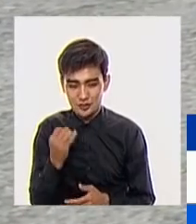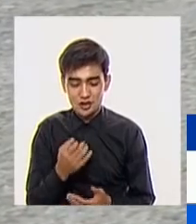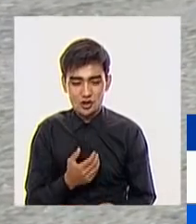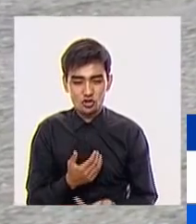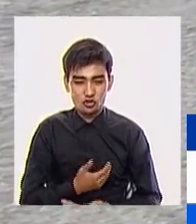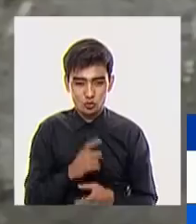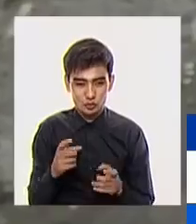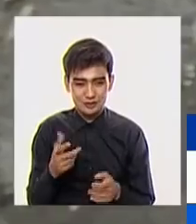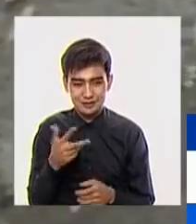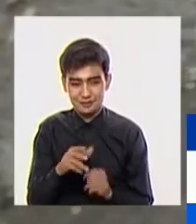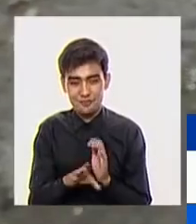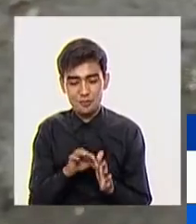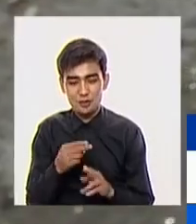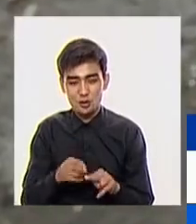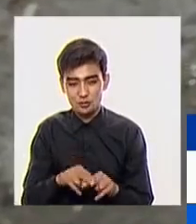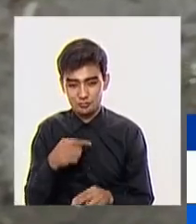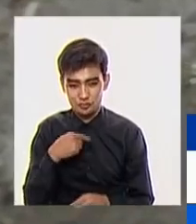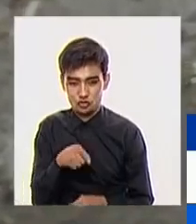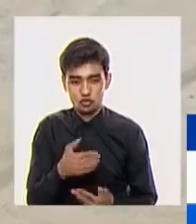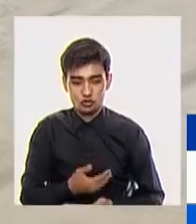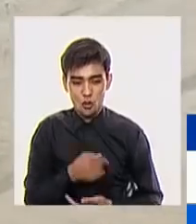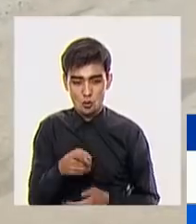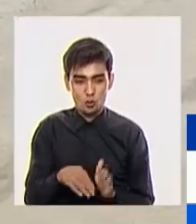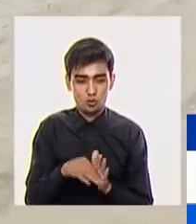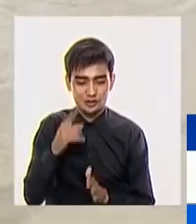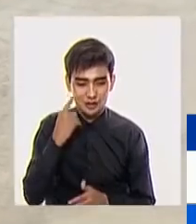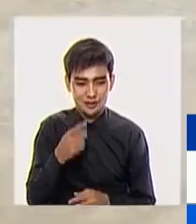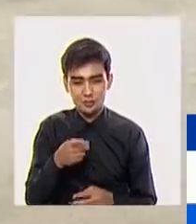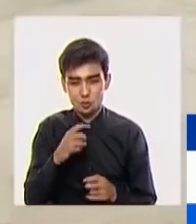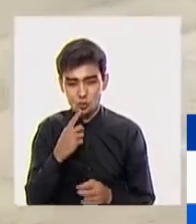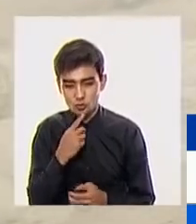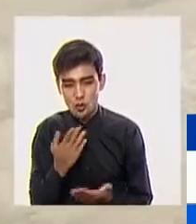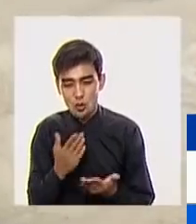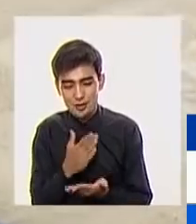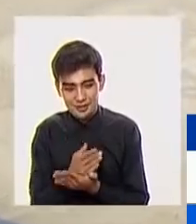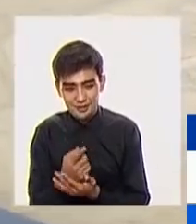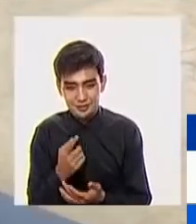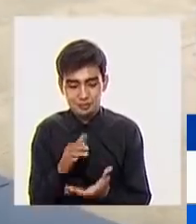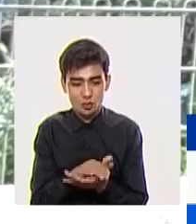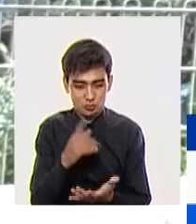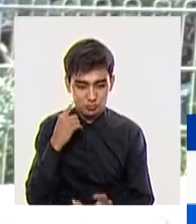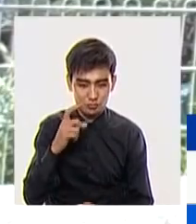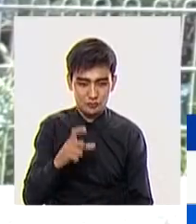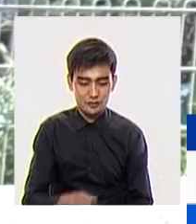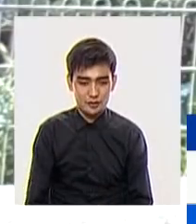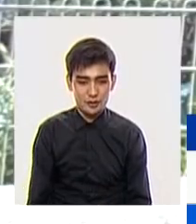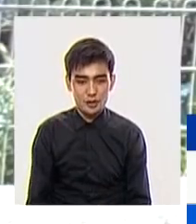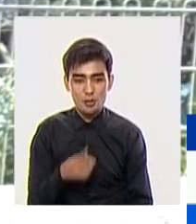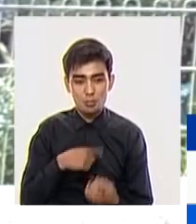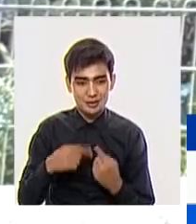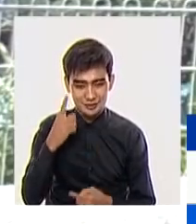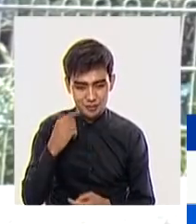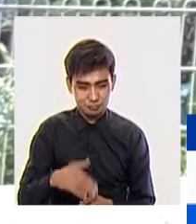троих кандидатов проголосовать за местного. Говорят, он лучше знает, с какими трудностями им приходится сталкиваться. Мы его с